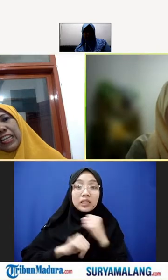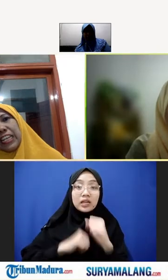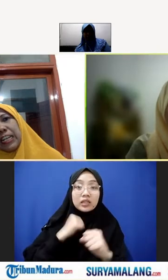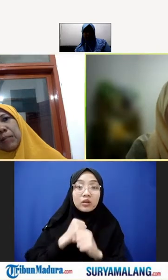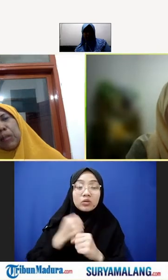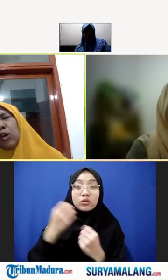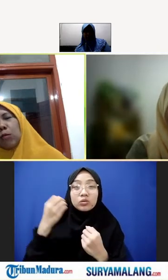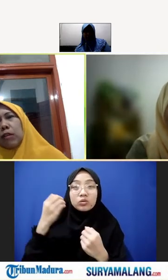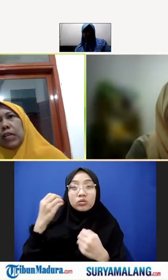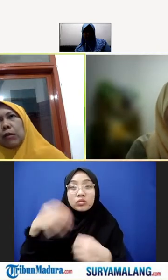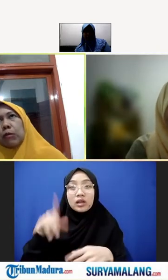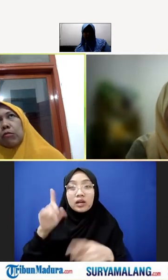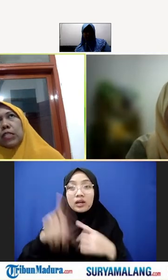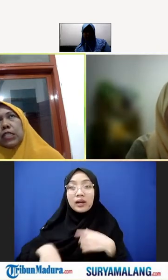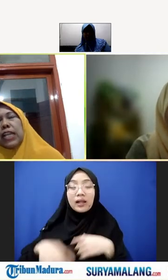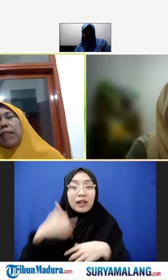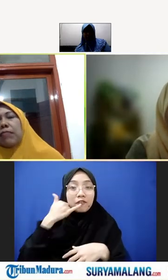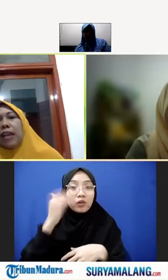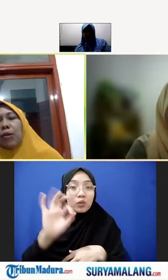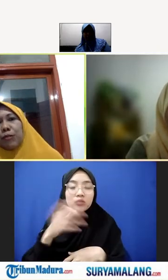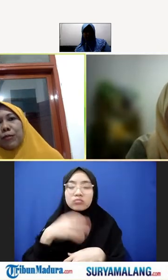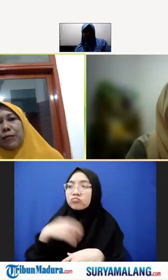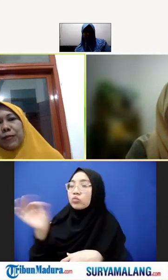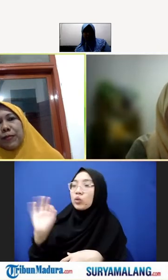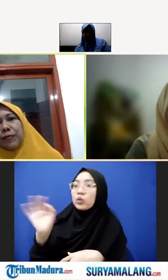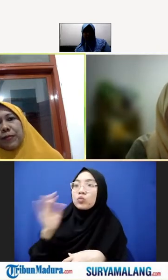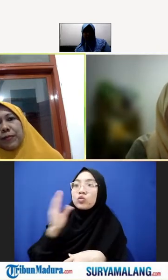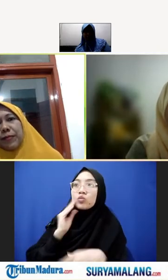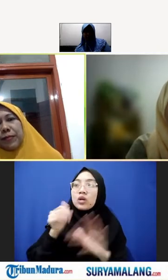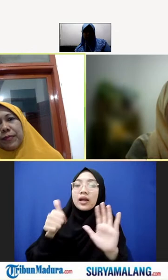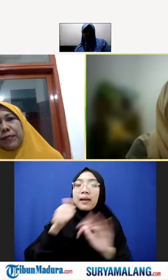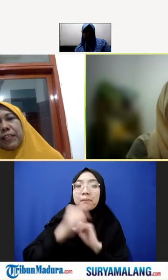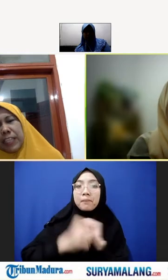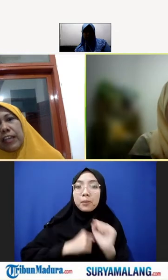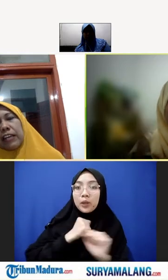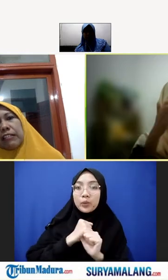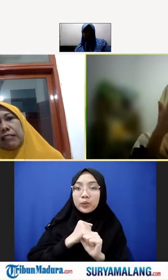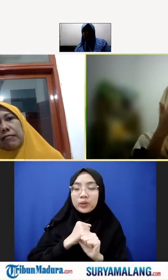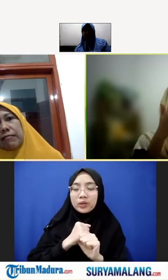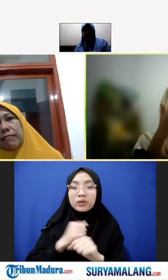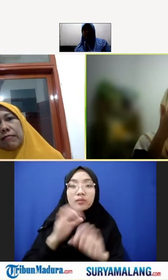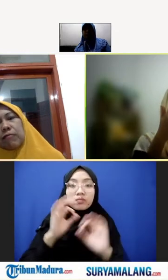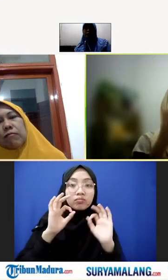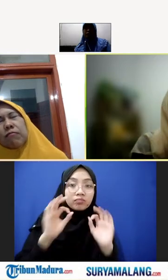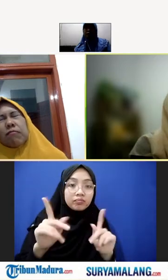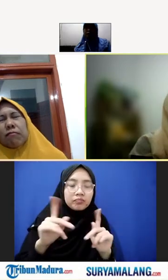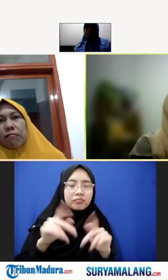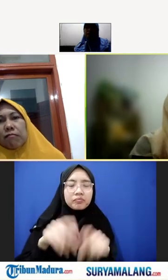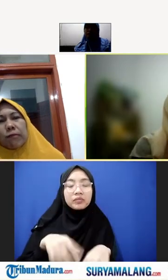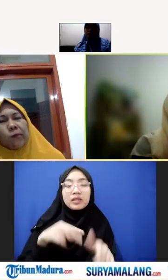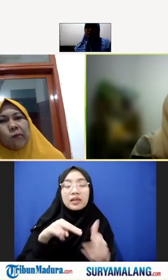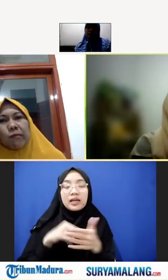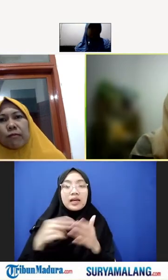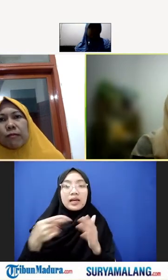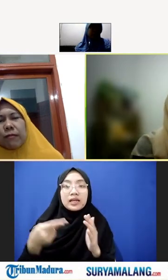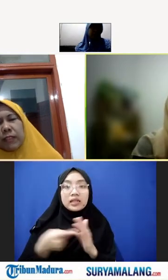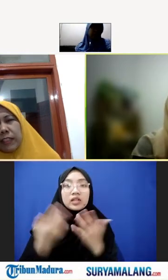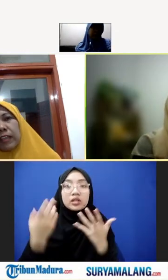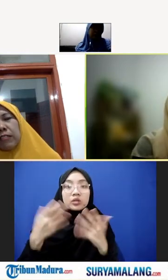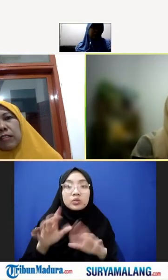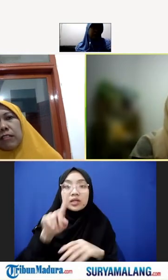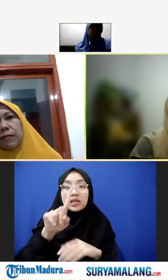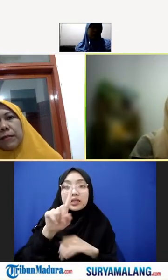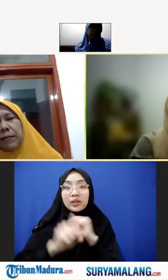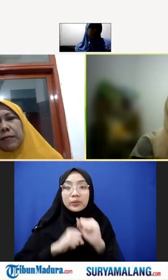handphone belum? Belum. Usia 6 tahun. 6 tahun, oke. Okay. Iya. Berarti sudah 1 tahun